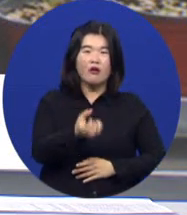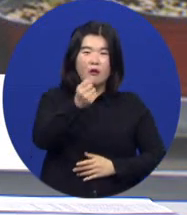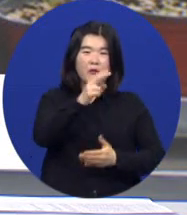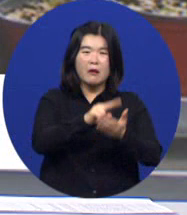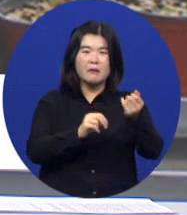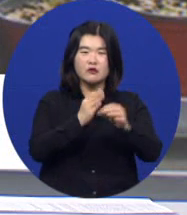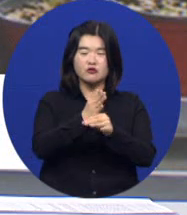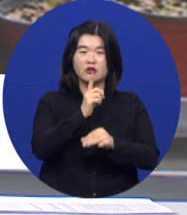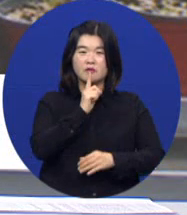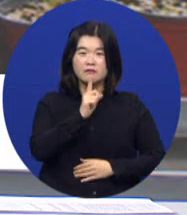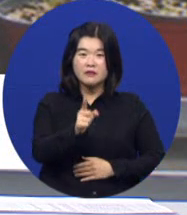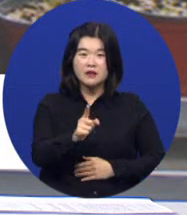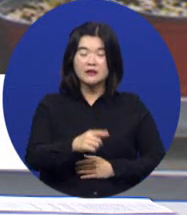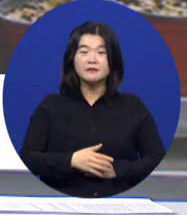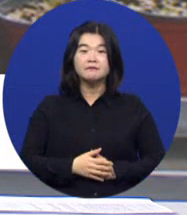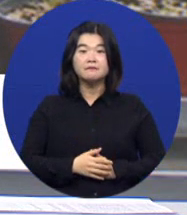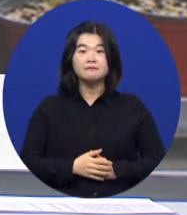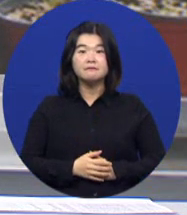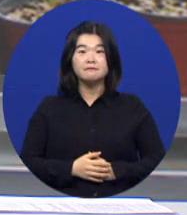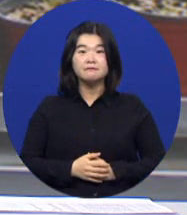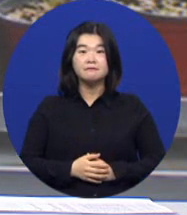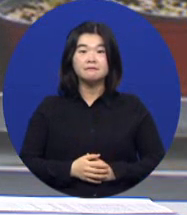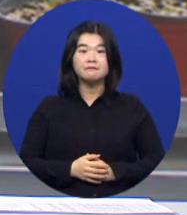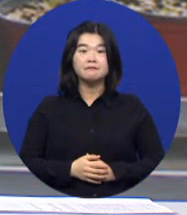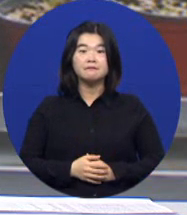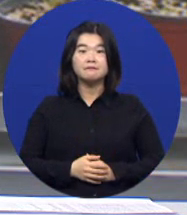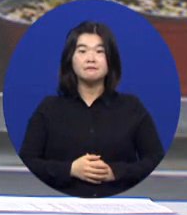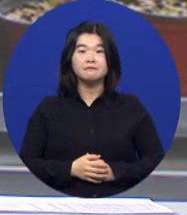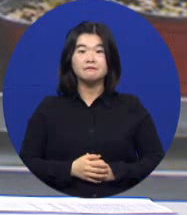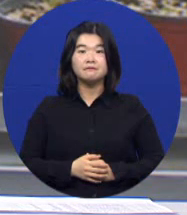유통되고 있다고 합니다. 송원일 기자가 취재했습니다.